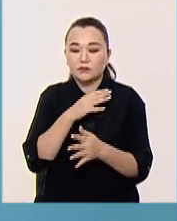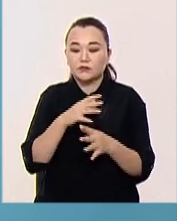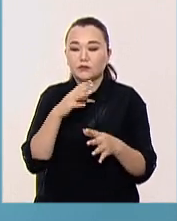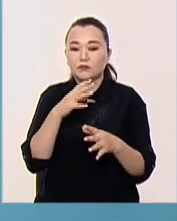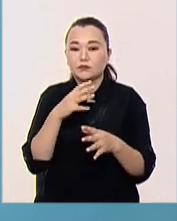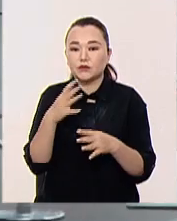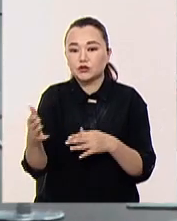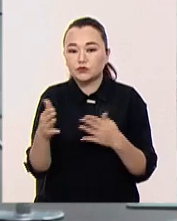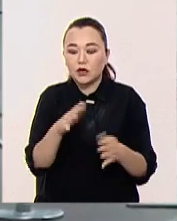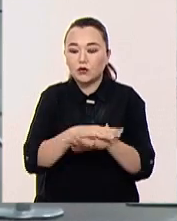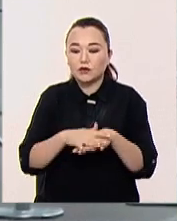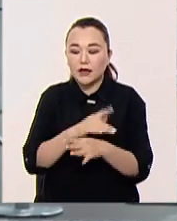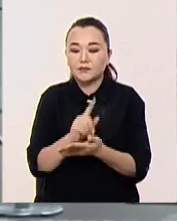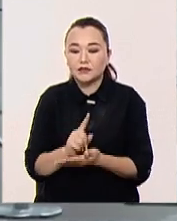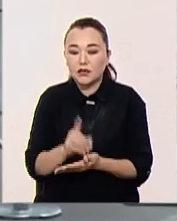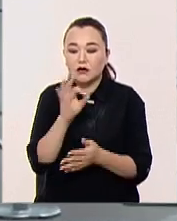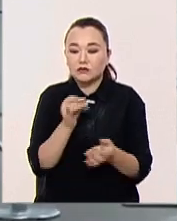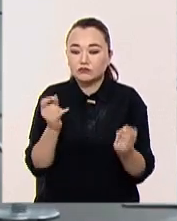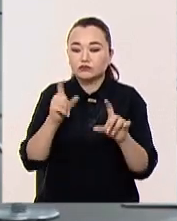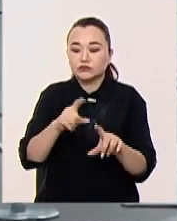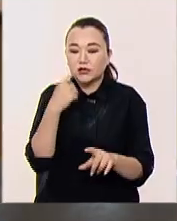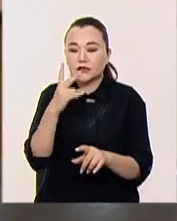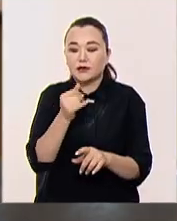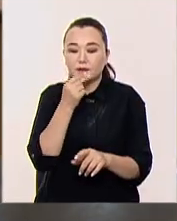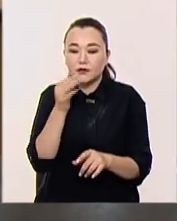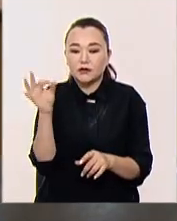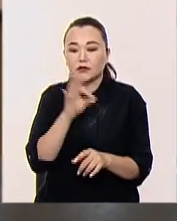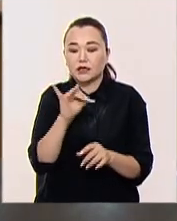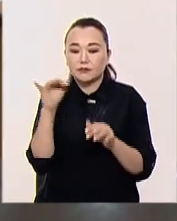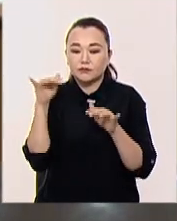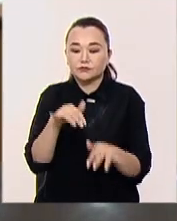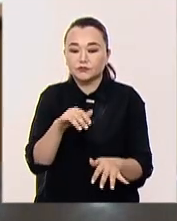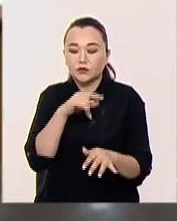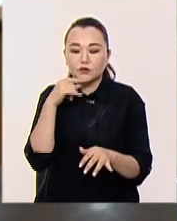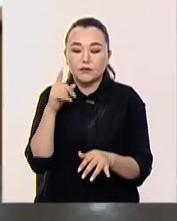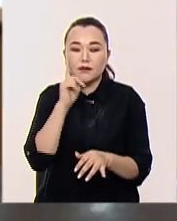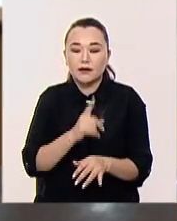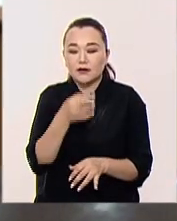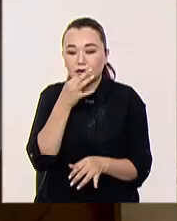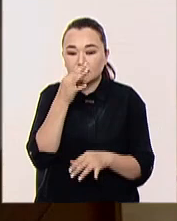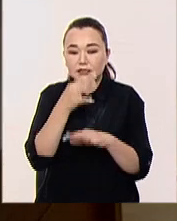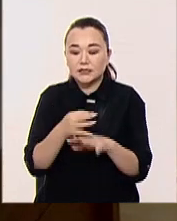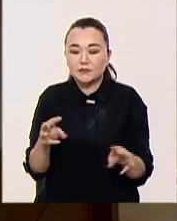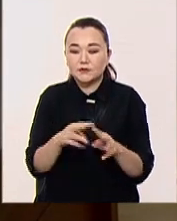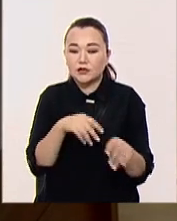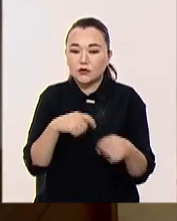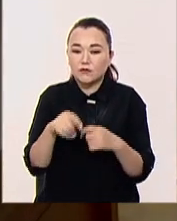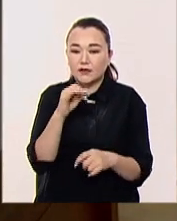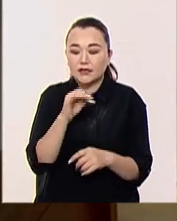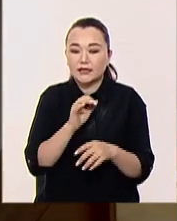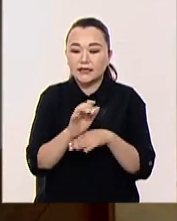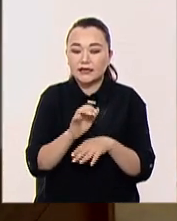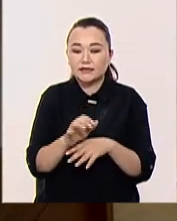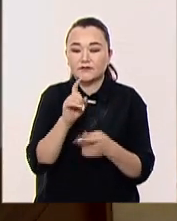международные обязательства. Говорить о повышении цен на продукты питания из-за потока мигрантов пока рано, заверил министр торговли и